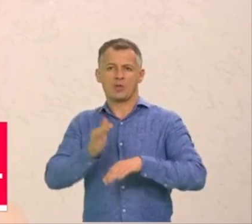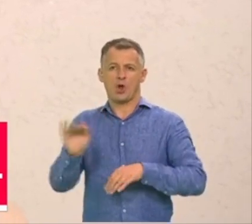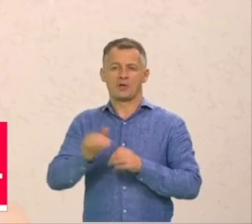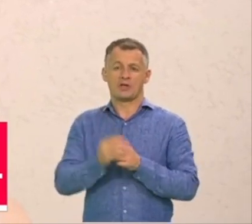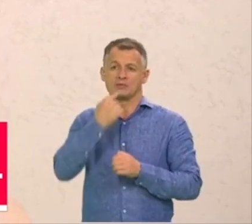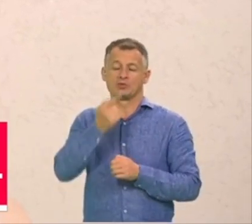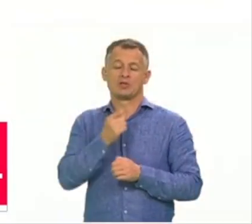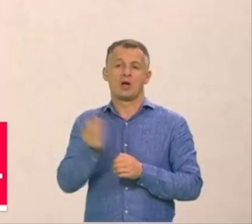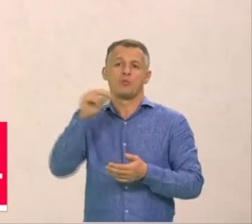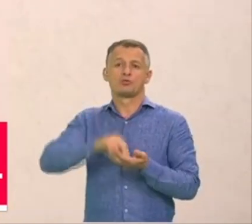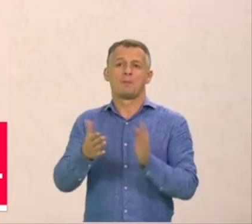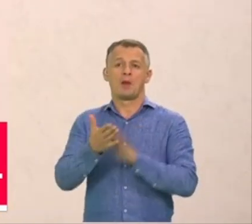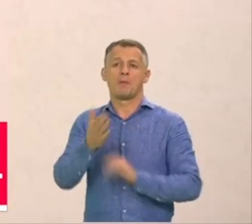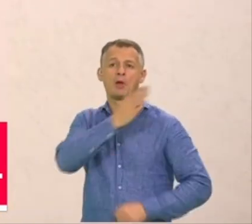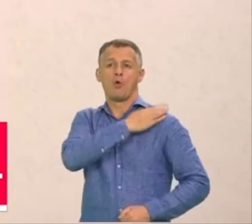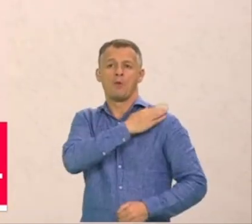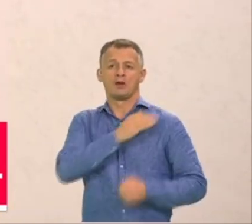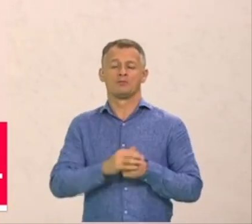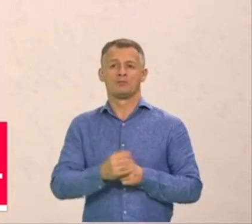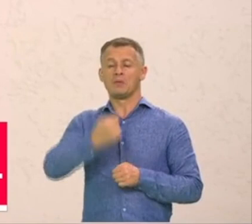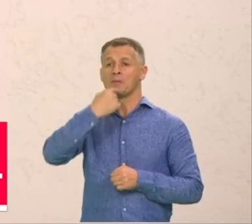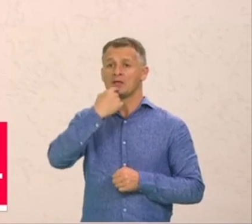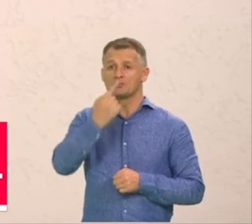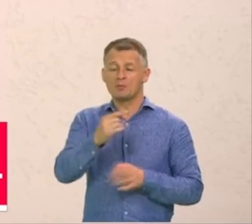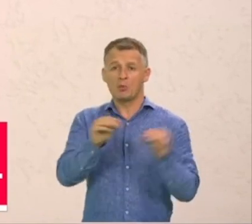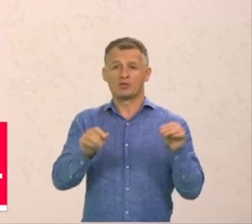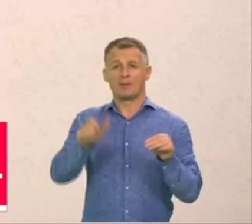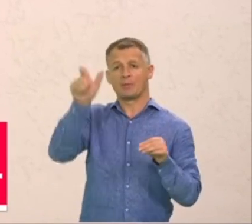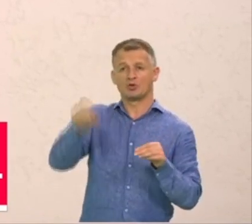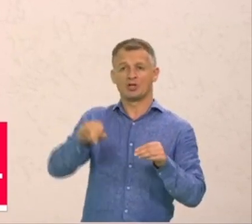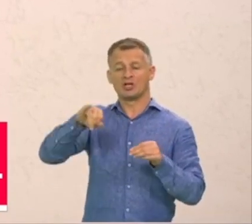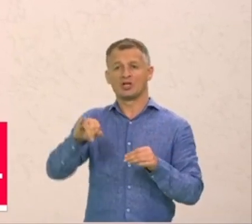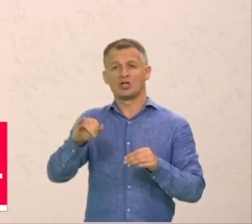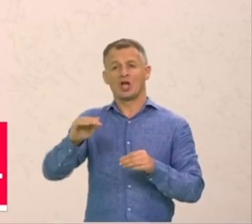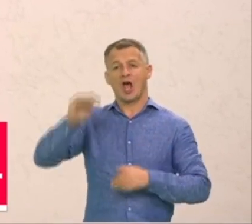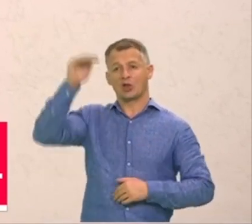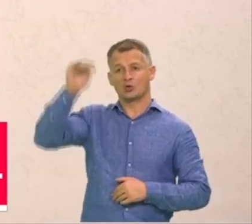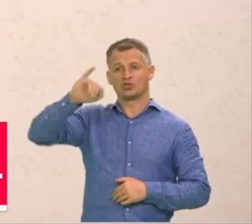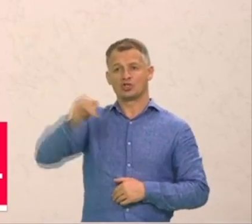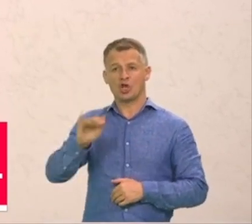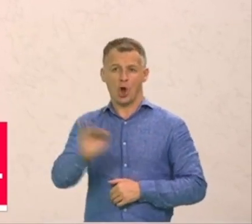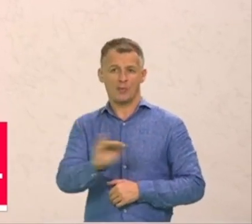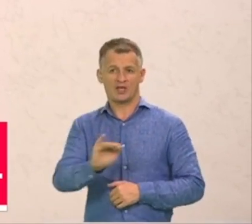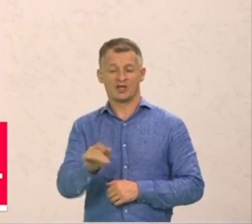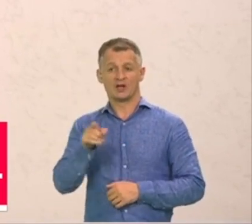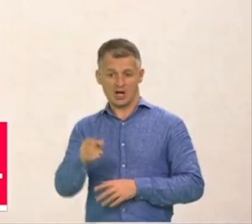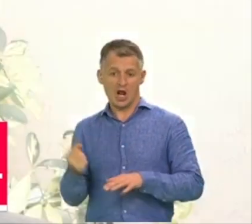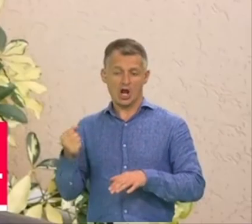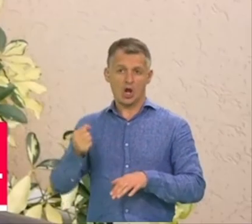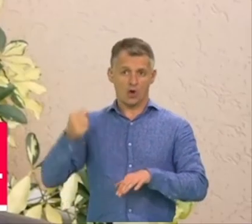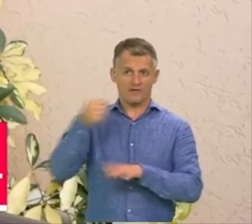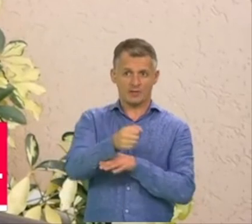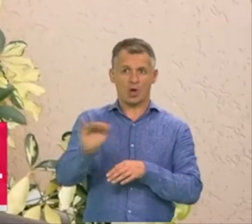doar i-a pus mâna pe umăr. Mi-au confirmat mai multe persoane, adulți și copii, că efectiv l-a lovit pe copil.